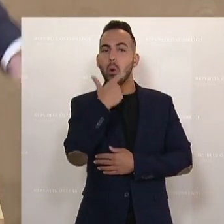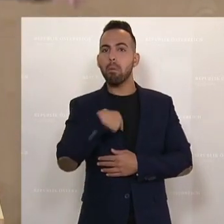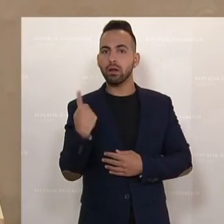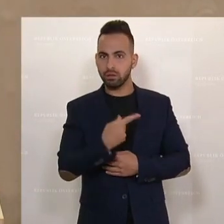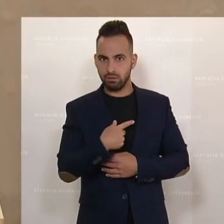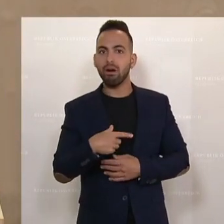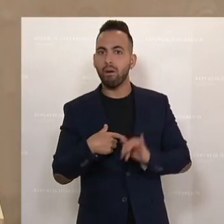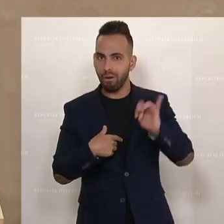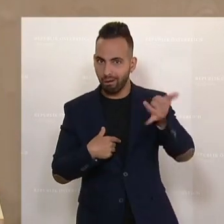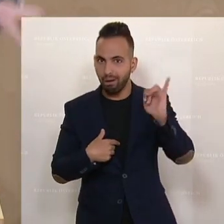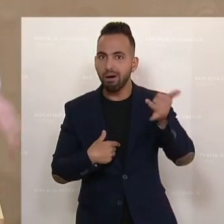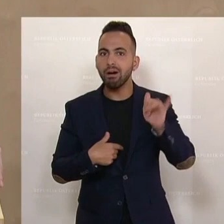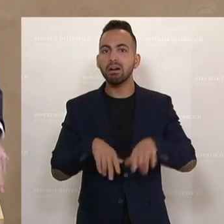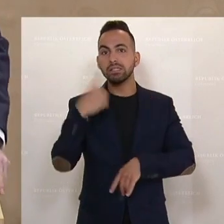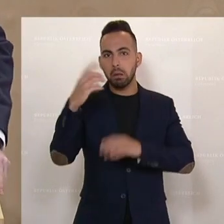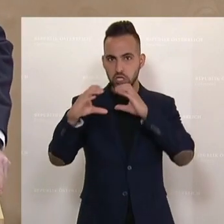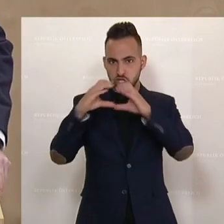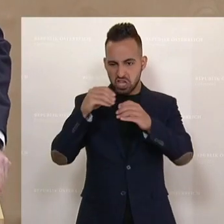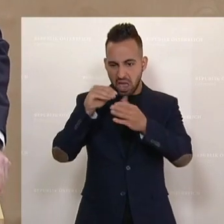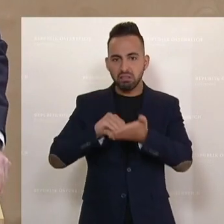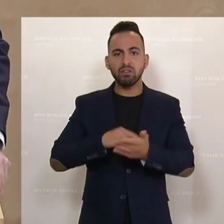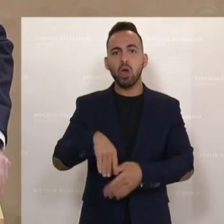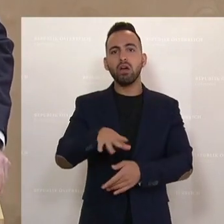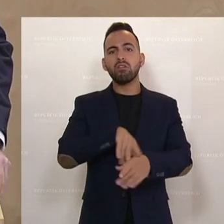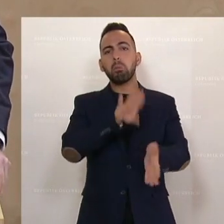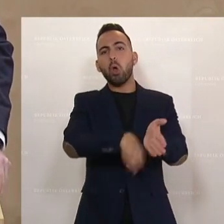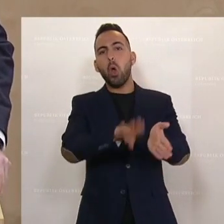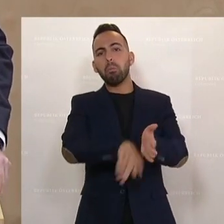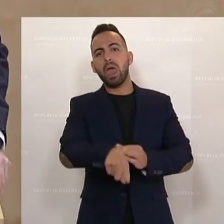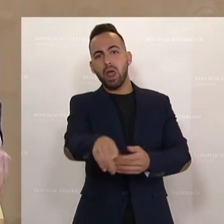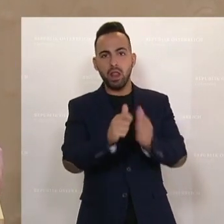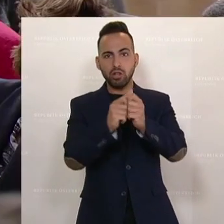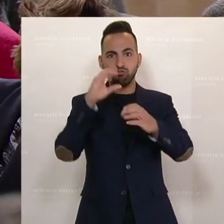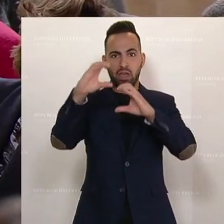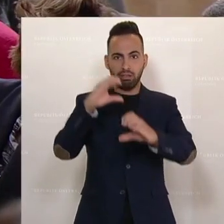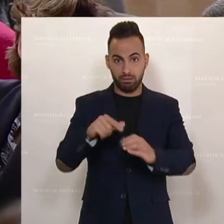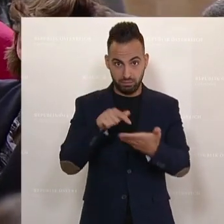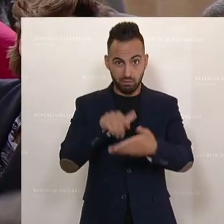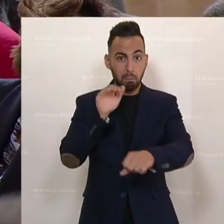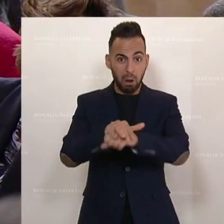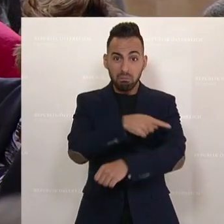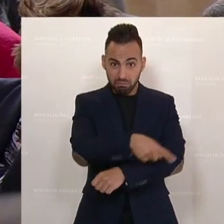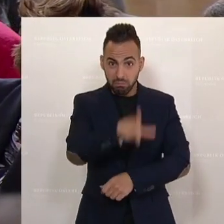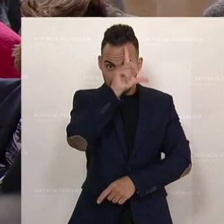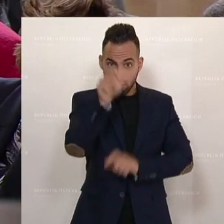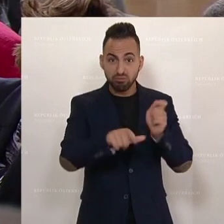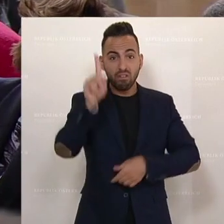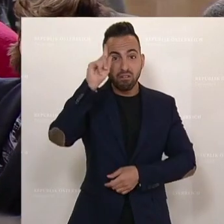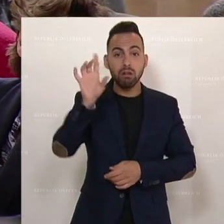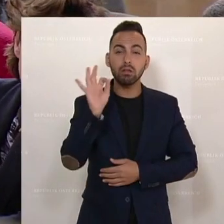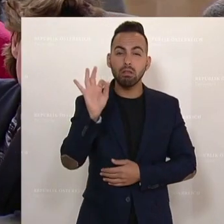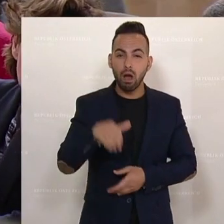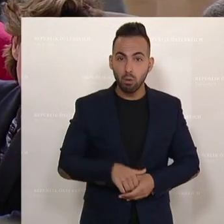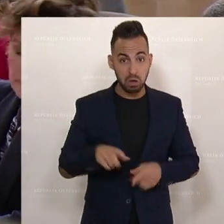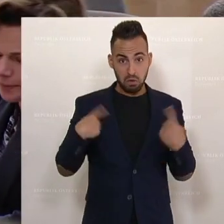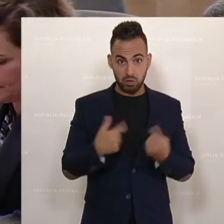die Sie alle in Ihren Chats als Pöbel bezeichnen. Und ich sage Ihnen einmal in aller Deutlichkeit, wir haben kein